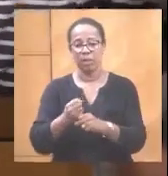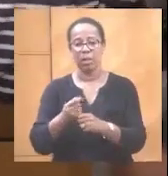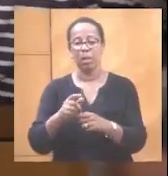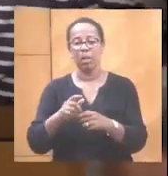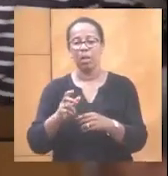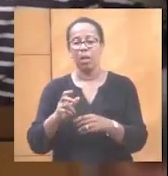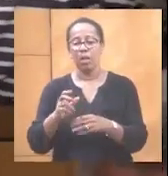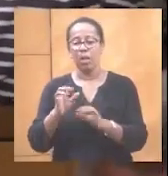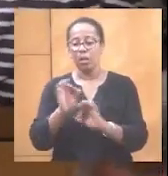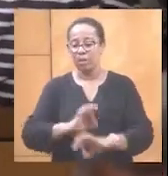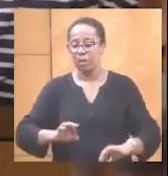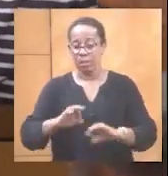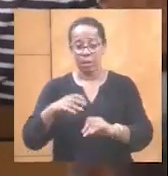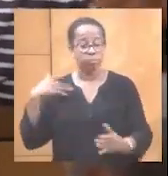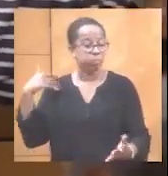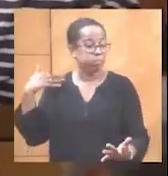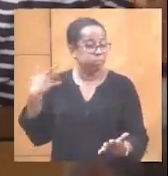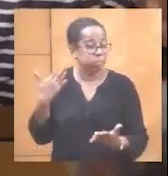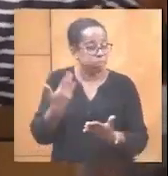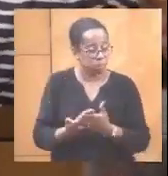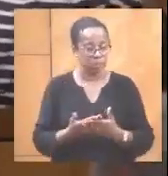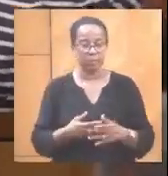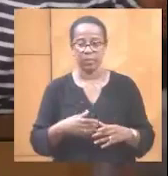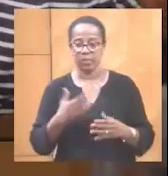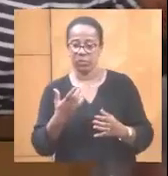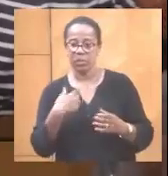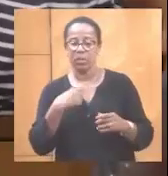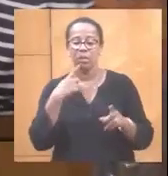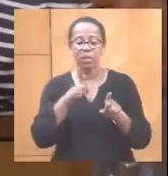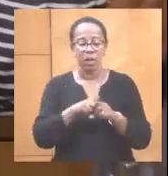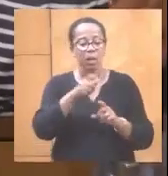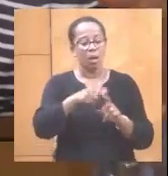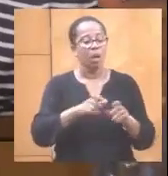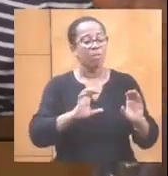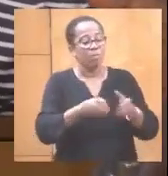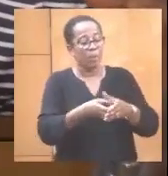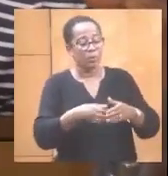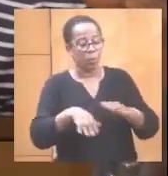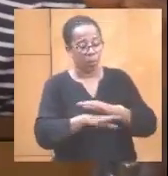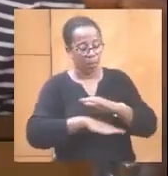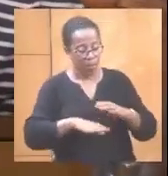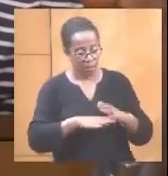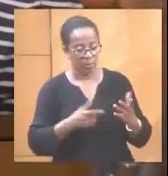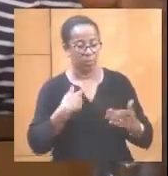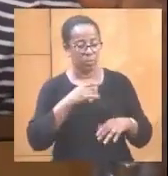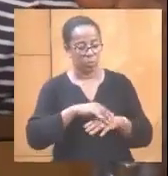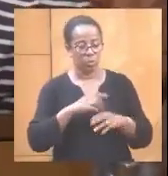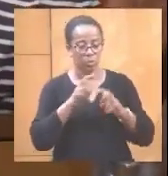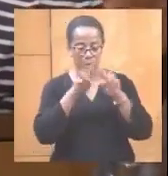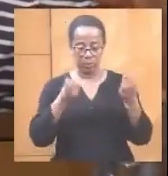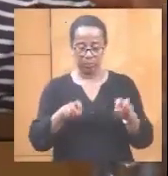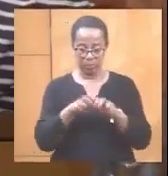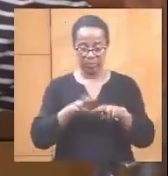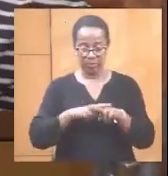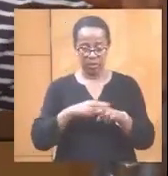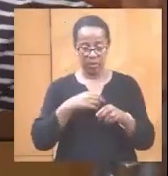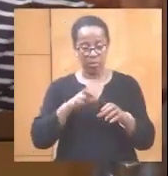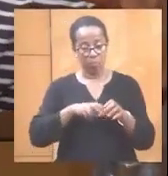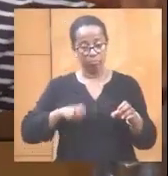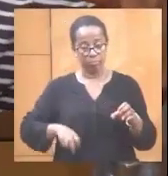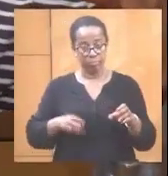ils sont jeunes, on les appelle des décrocheurs. Là, ils ont quitté le système de formation initiale sans qualification. En